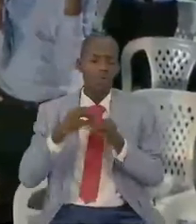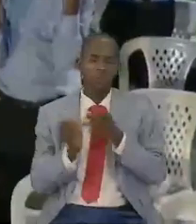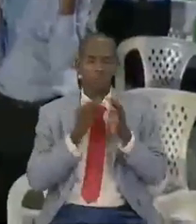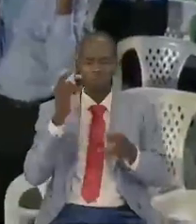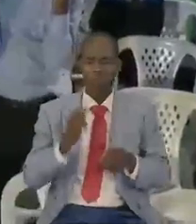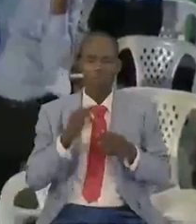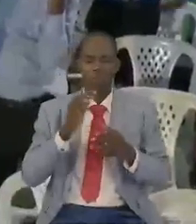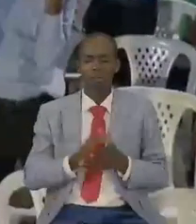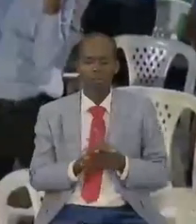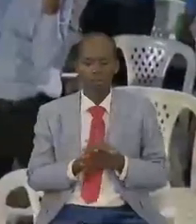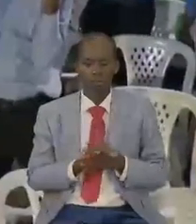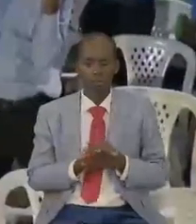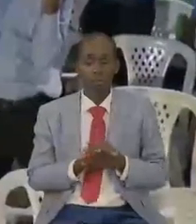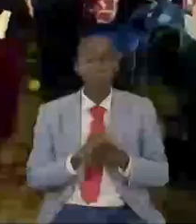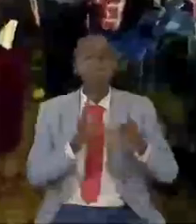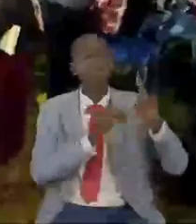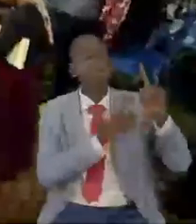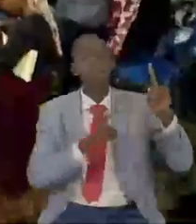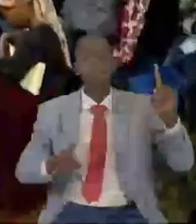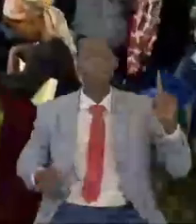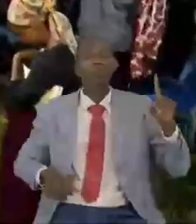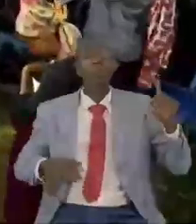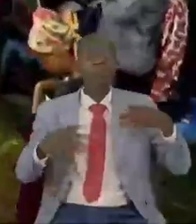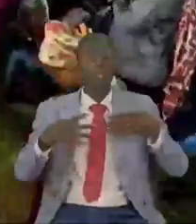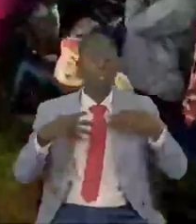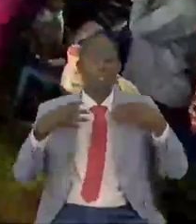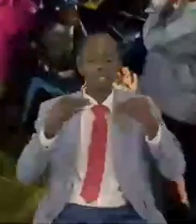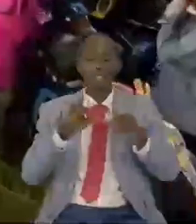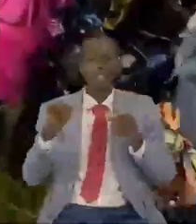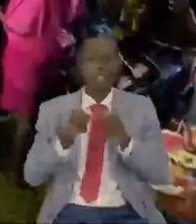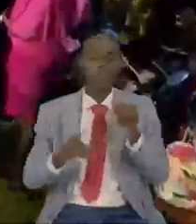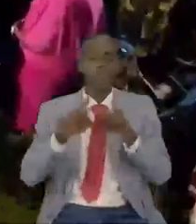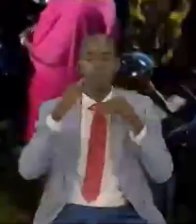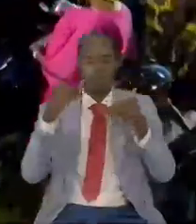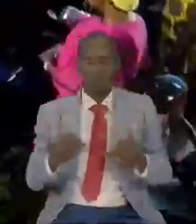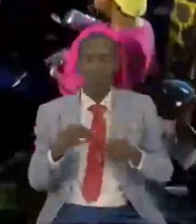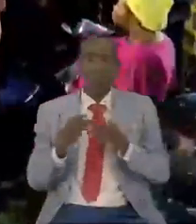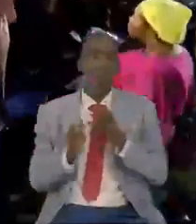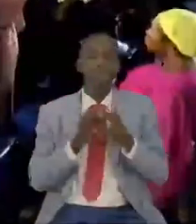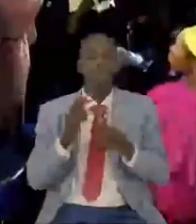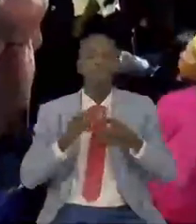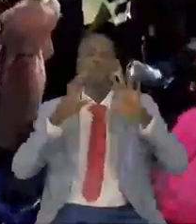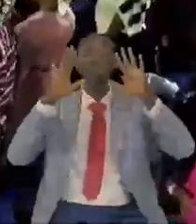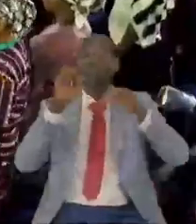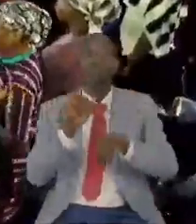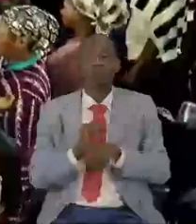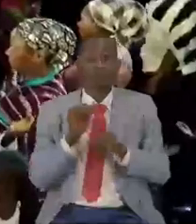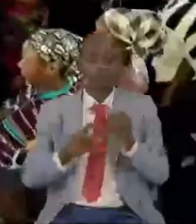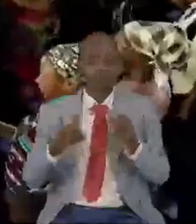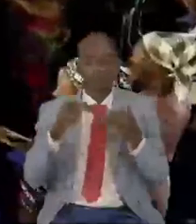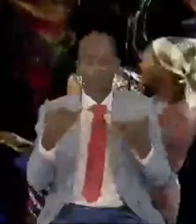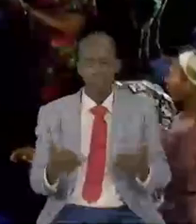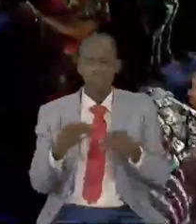Jésus. Seigneur, la guérison partout maintenant. Miracle partout